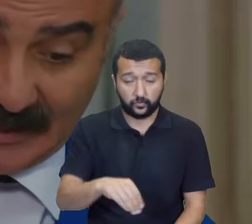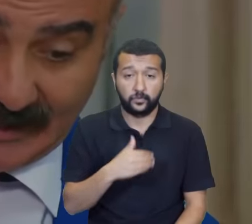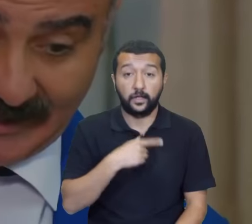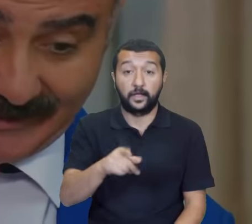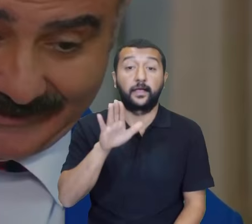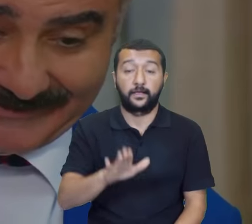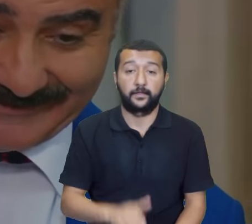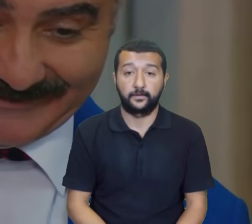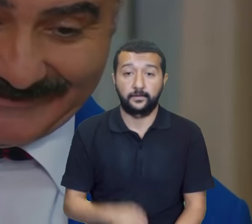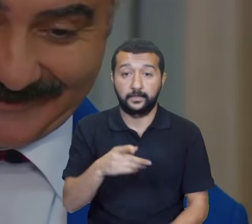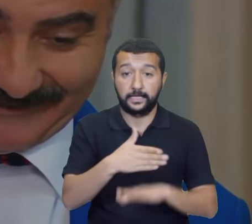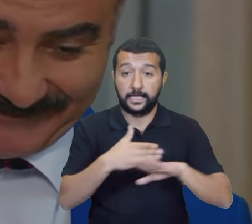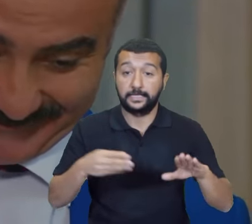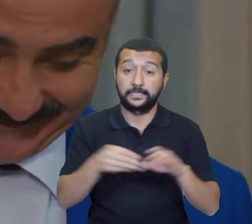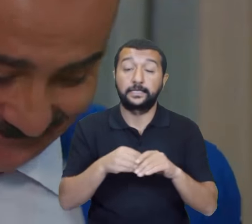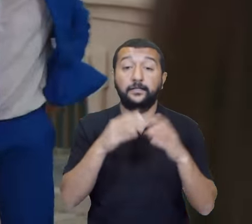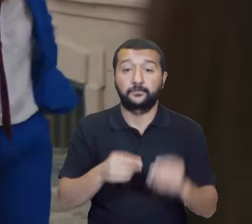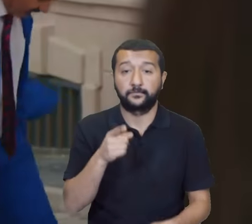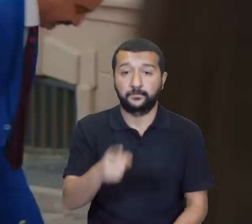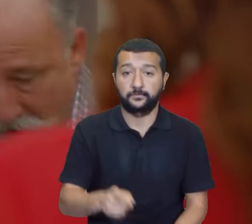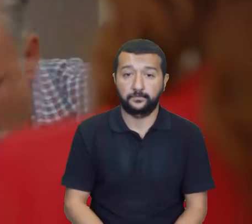koydum. Ah. Kartın altında kalmış.